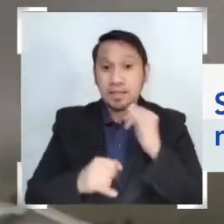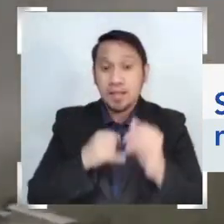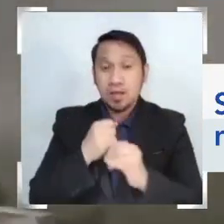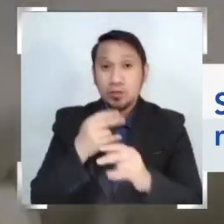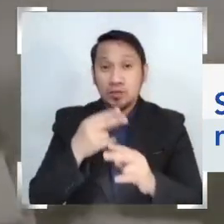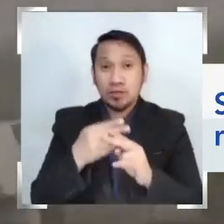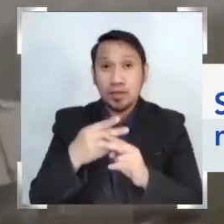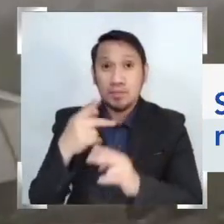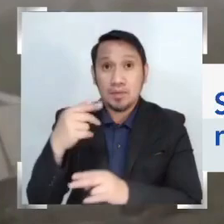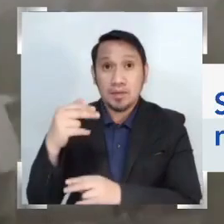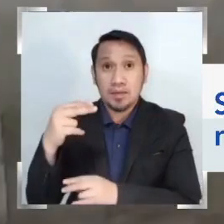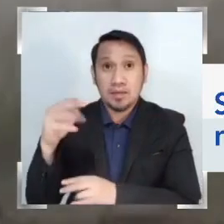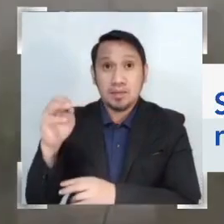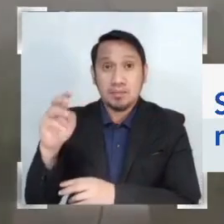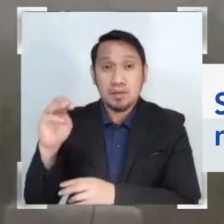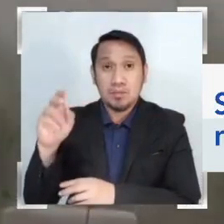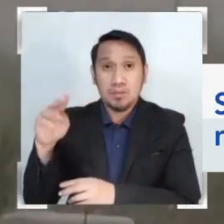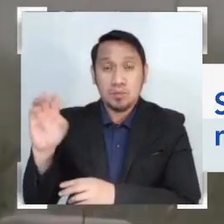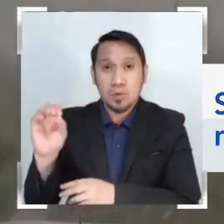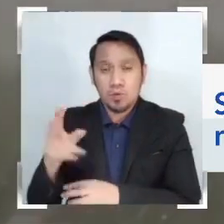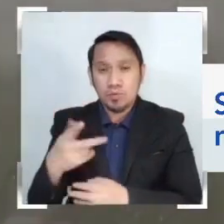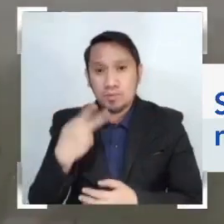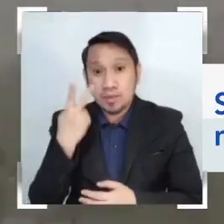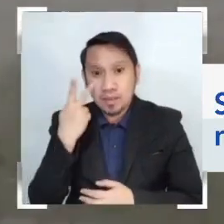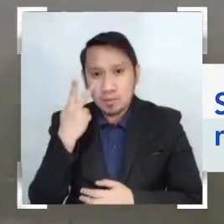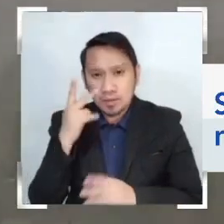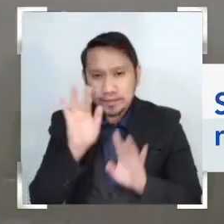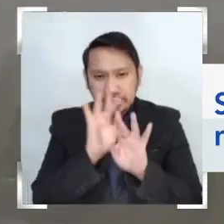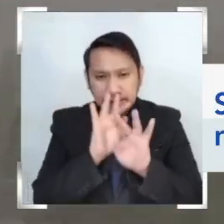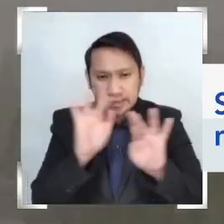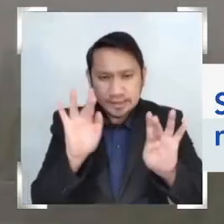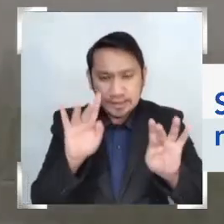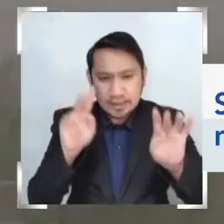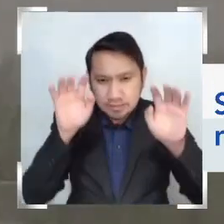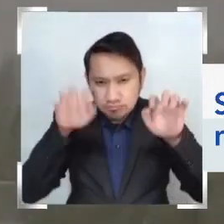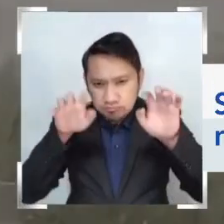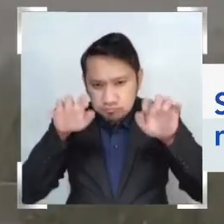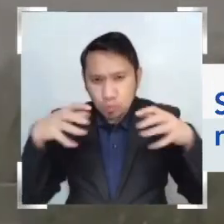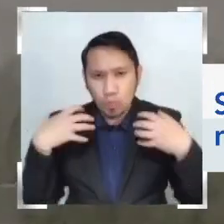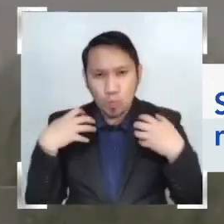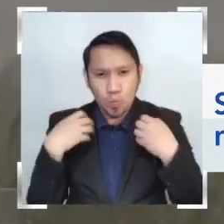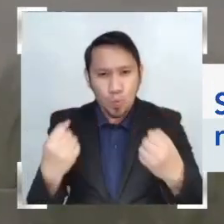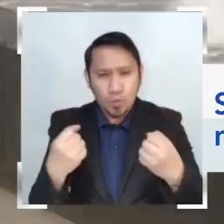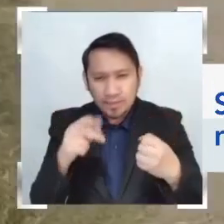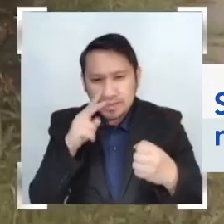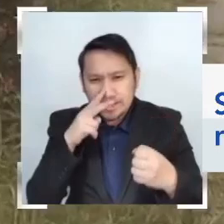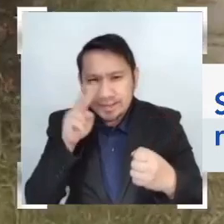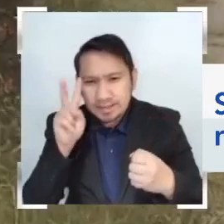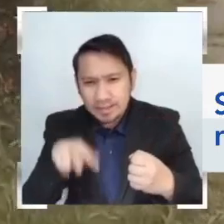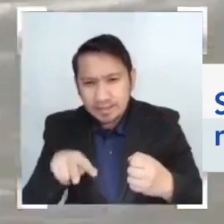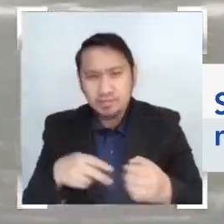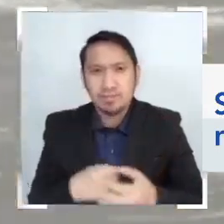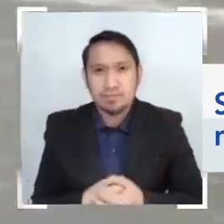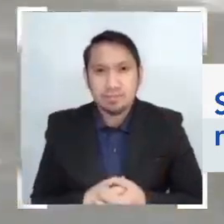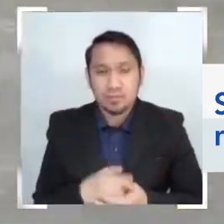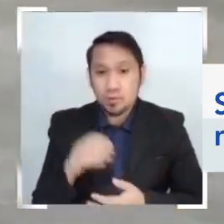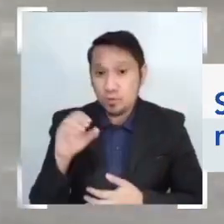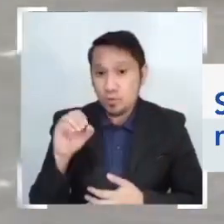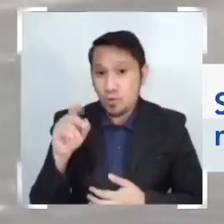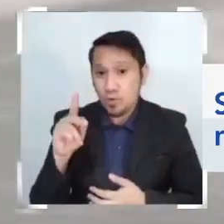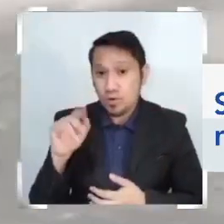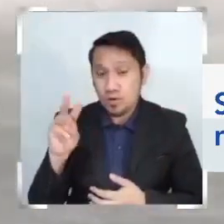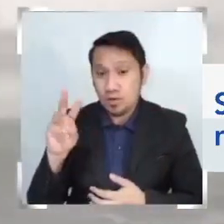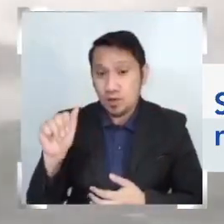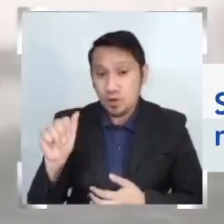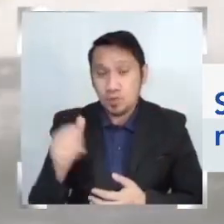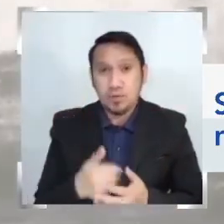Halos mag-zero visibility sa lakas ng bugso ng hangin at ang buhos ng ulan sa bahaging yan ng Okinawa. Malakas naman ang hampas ng